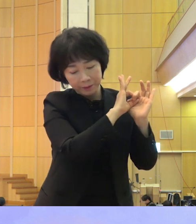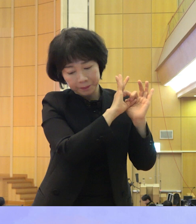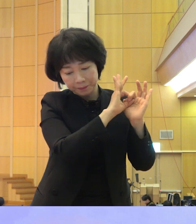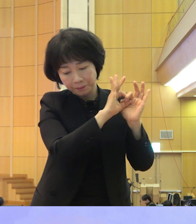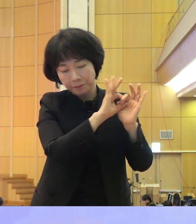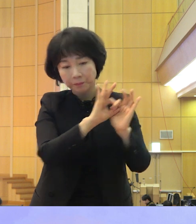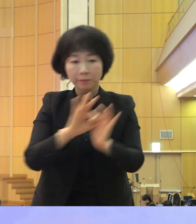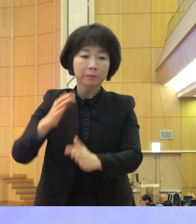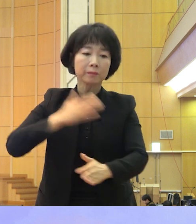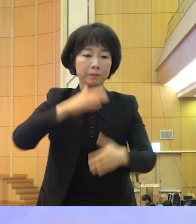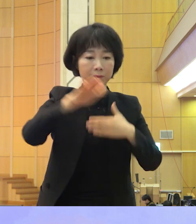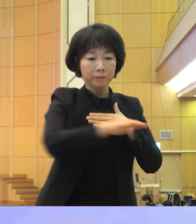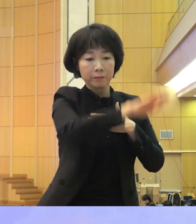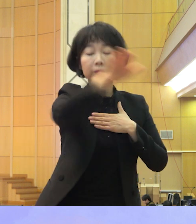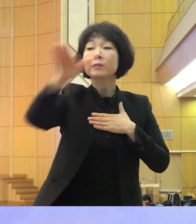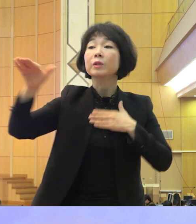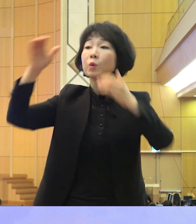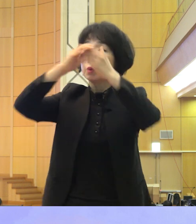찬송하면서